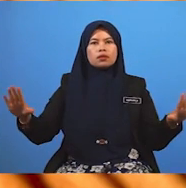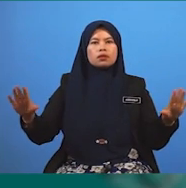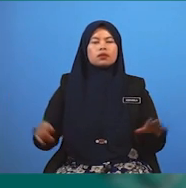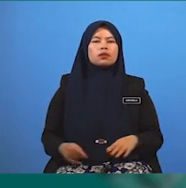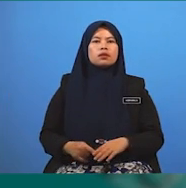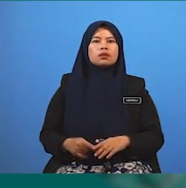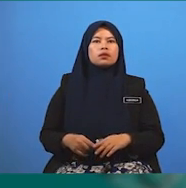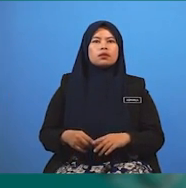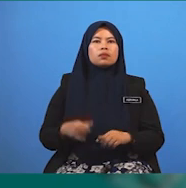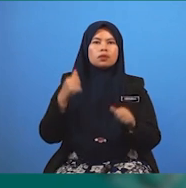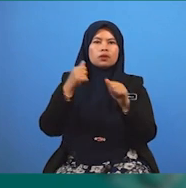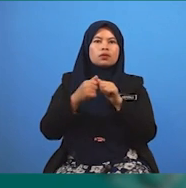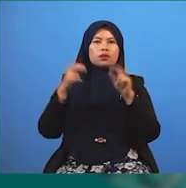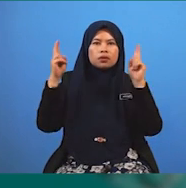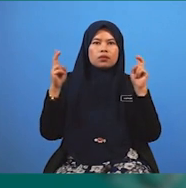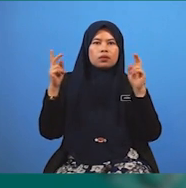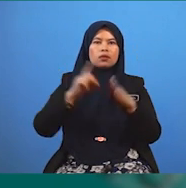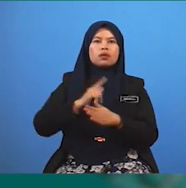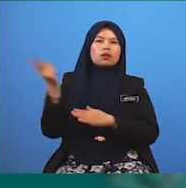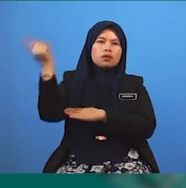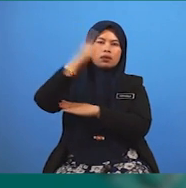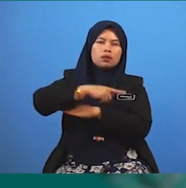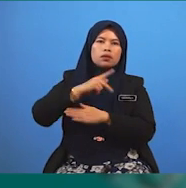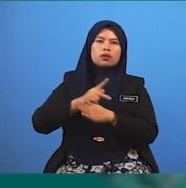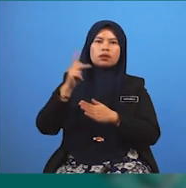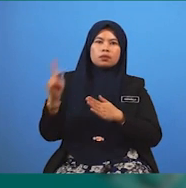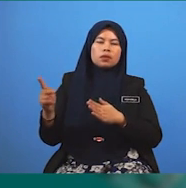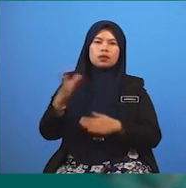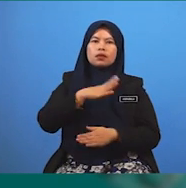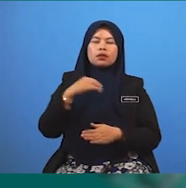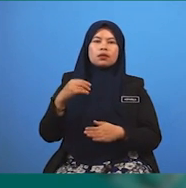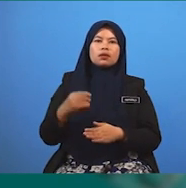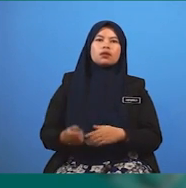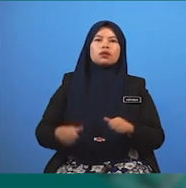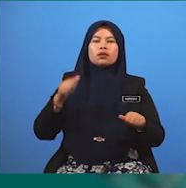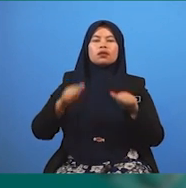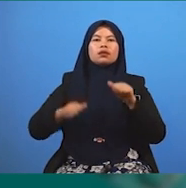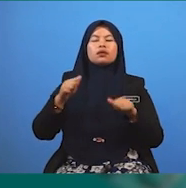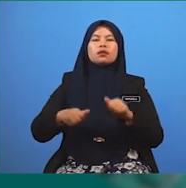tajuk Hari Kiamat dan Keadilan Allah Subhanahu wa Taala.